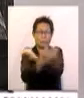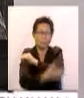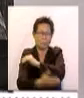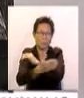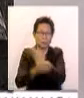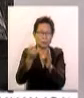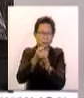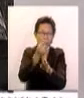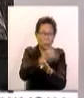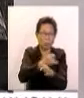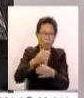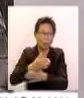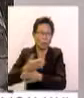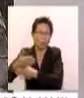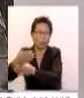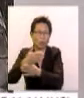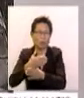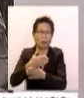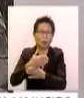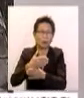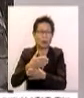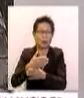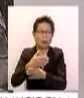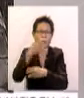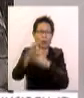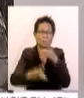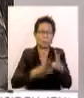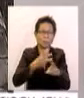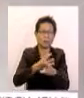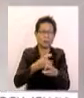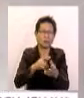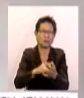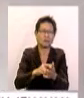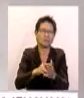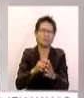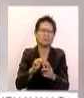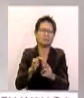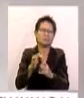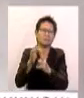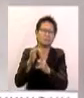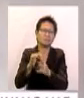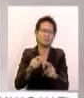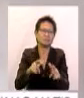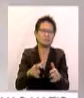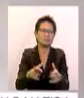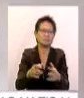gambar suntingan beliau turut dikongsi pengguna Facebook di serata dunia. Ini pun kreatif juga, ya?